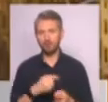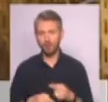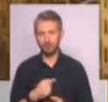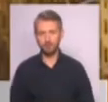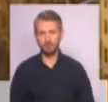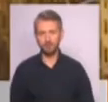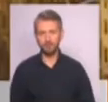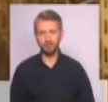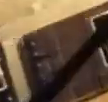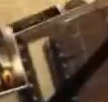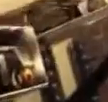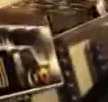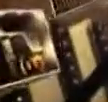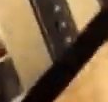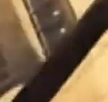перемикайтесь.